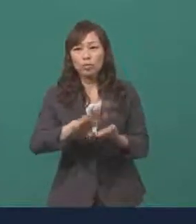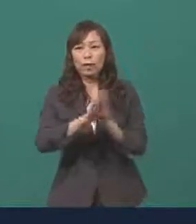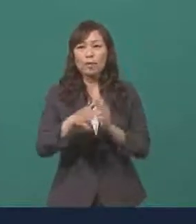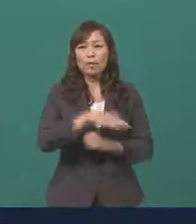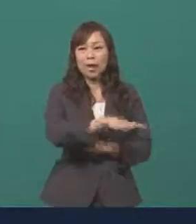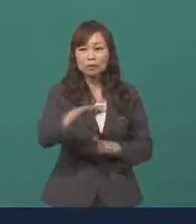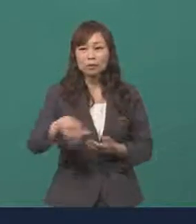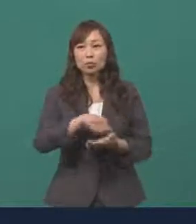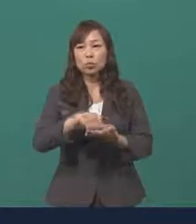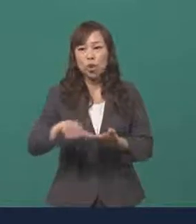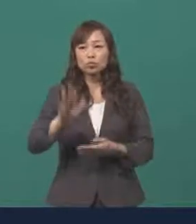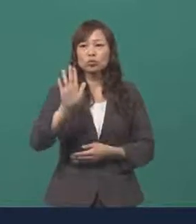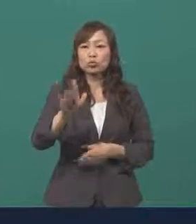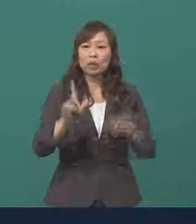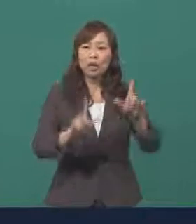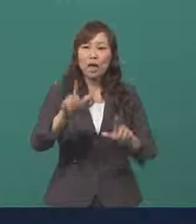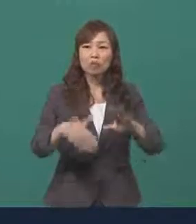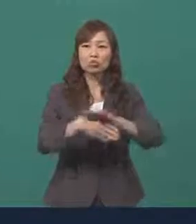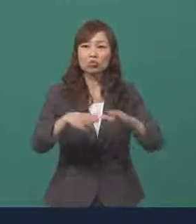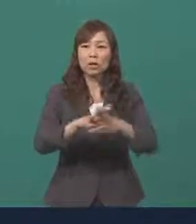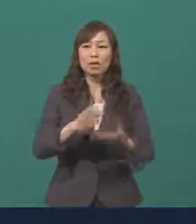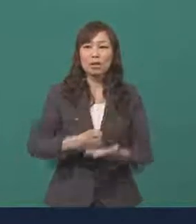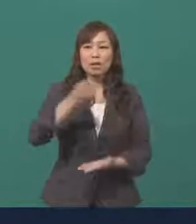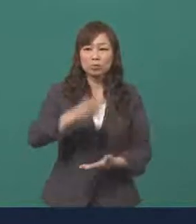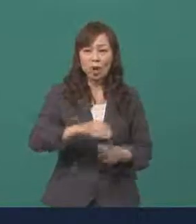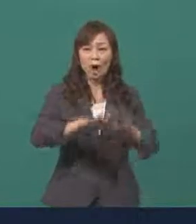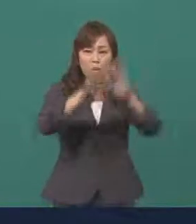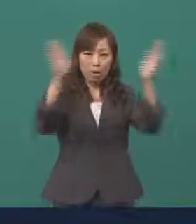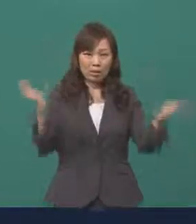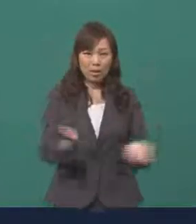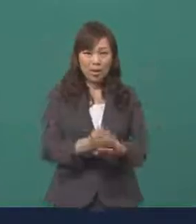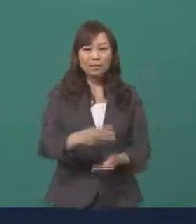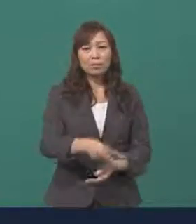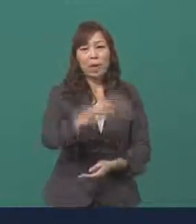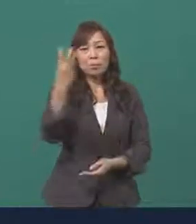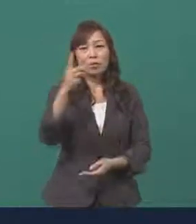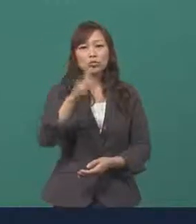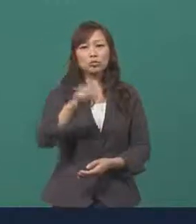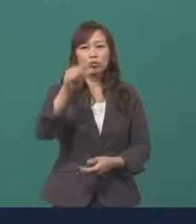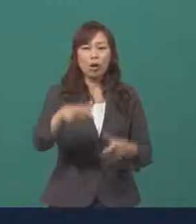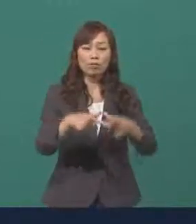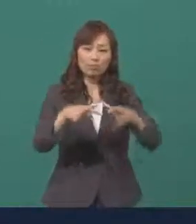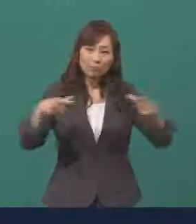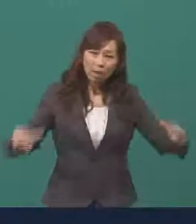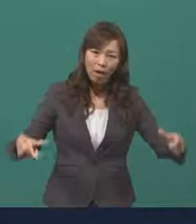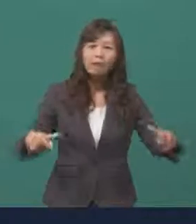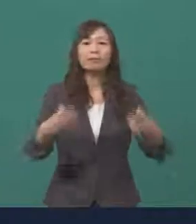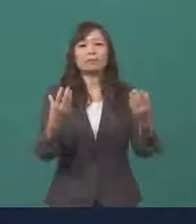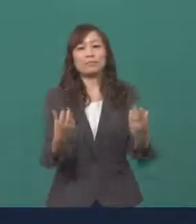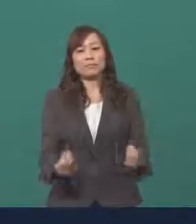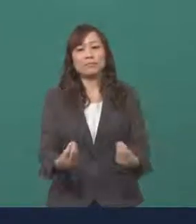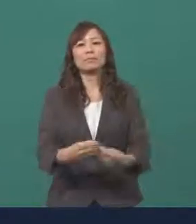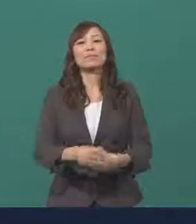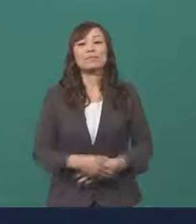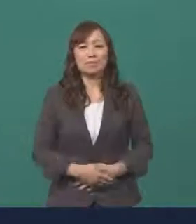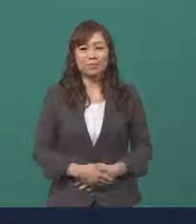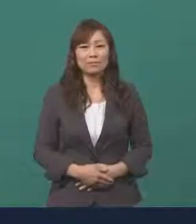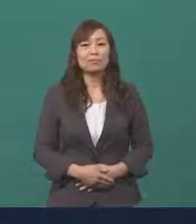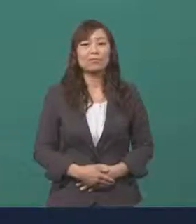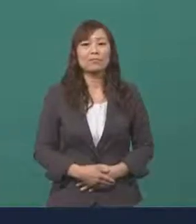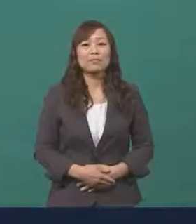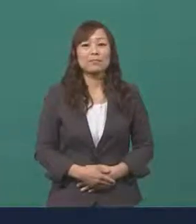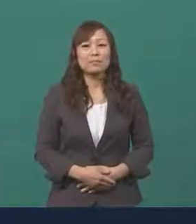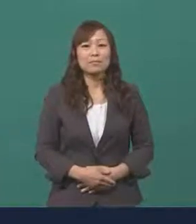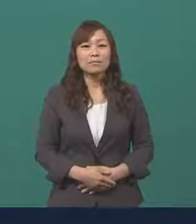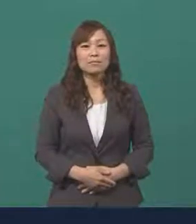なお今回の登録で県内の登録有形文化財は合わせて315件となり